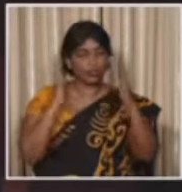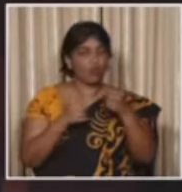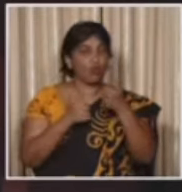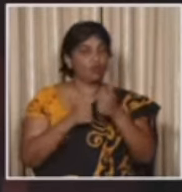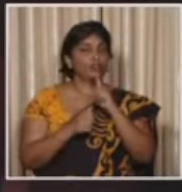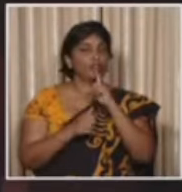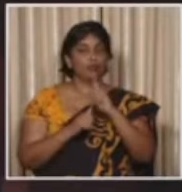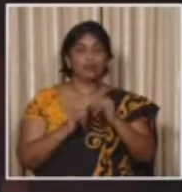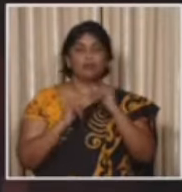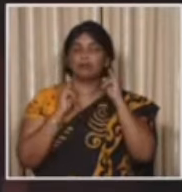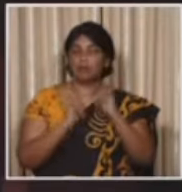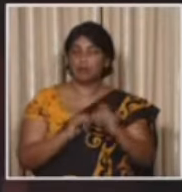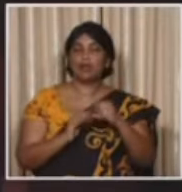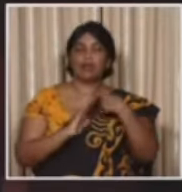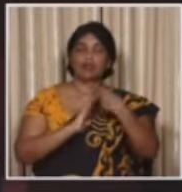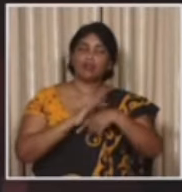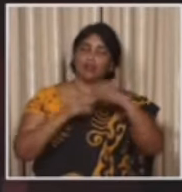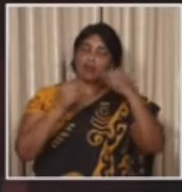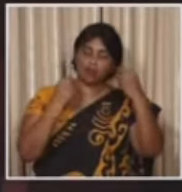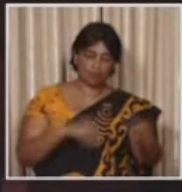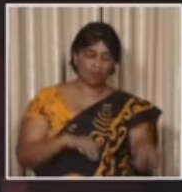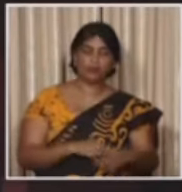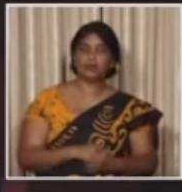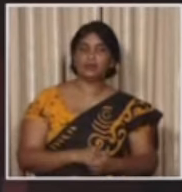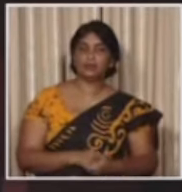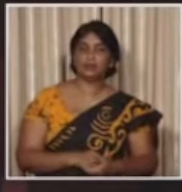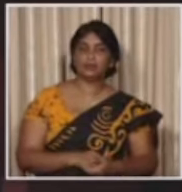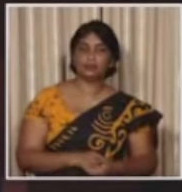සුභාරංචිය අසුභාරංචිය රට බංකොලොත් විය.